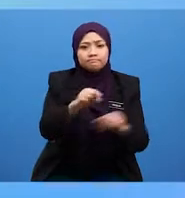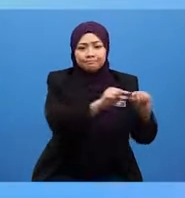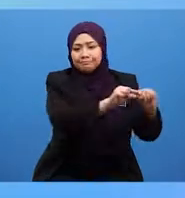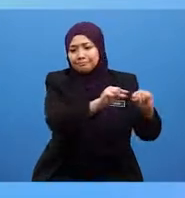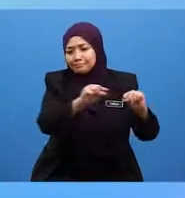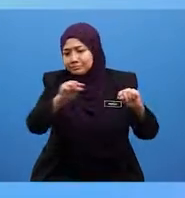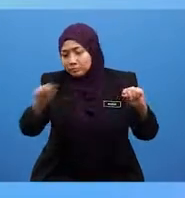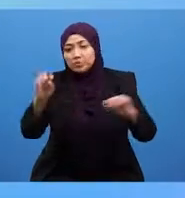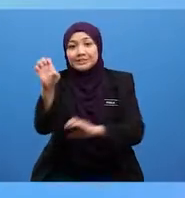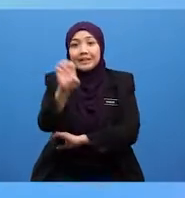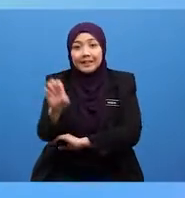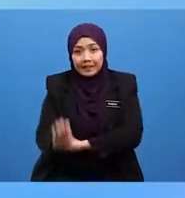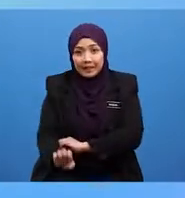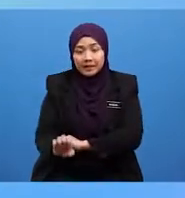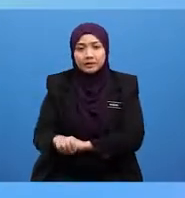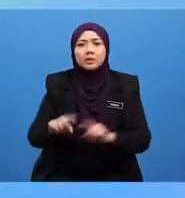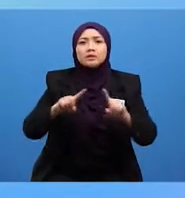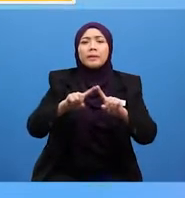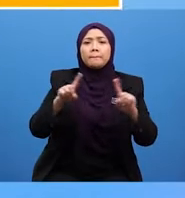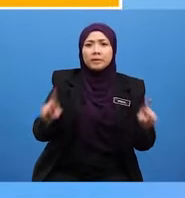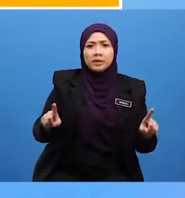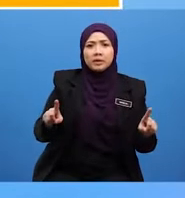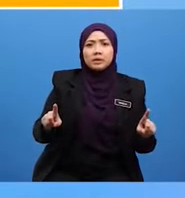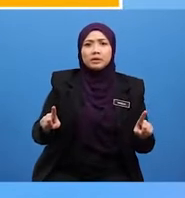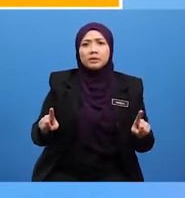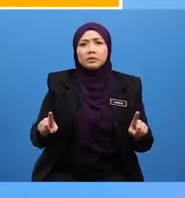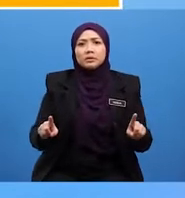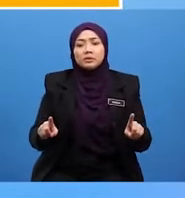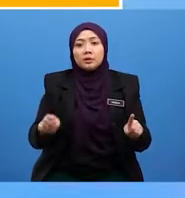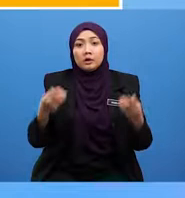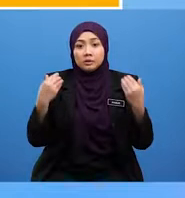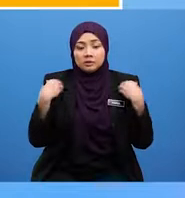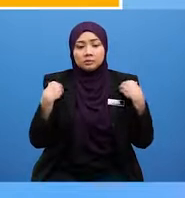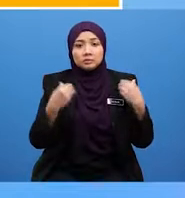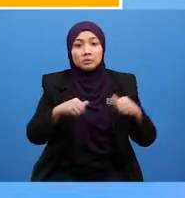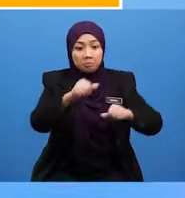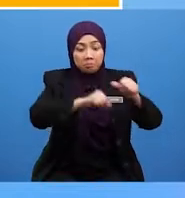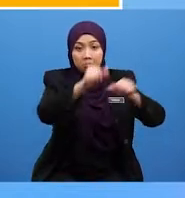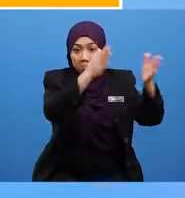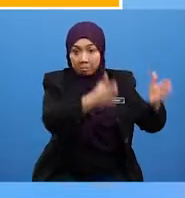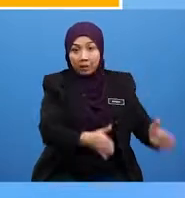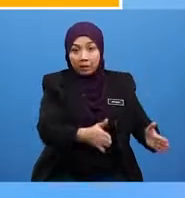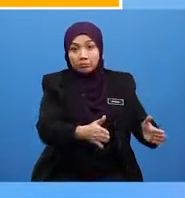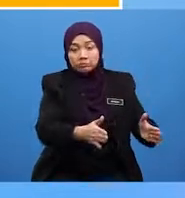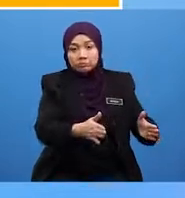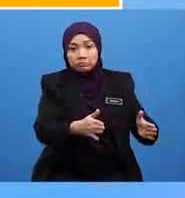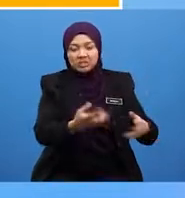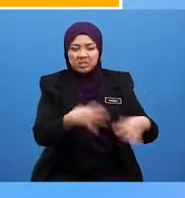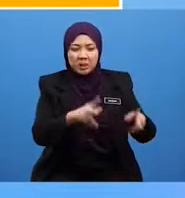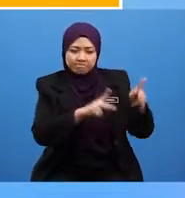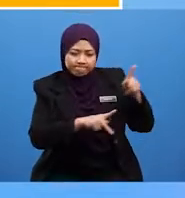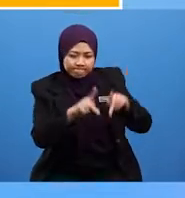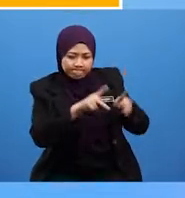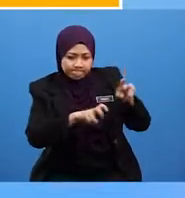elektrik. Namun begitu, hasil usaha gigih para saintis, plastik yang berupaya